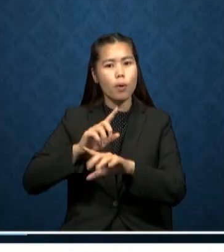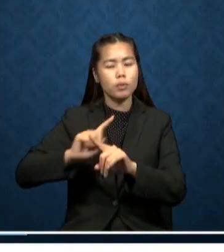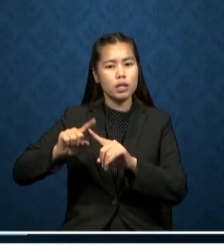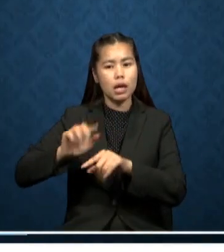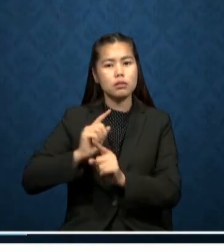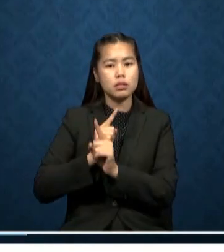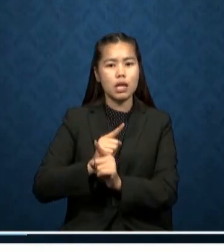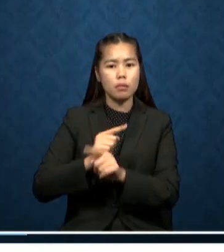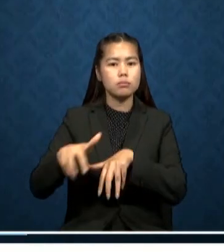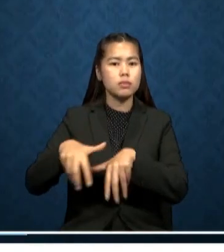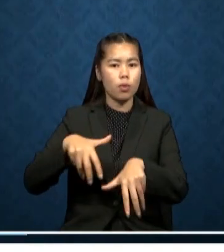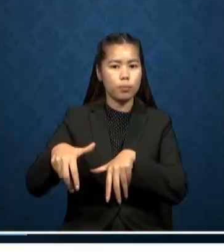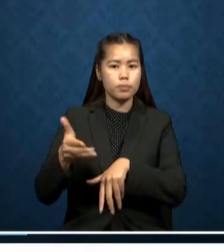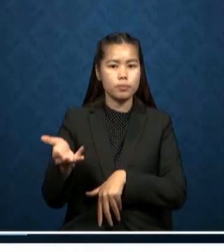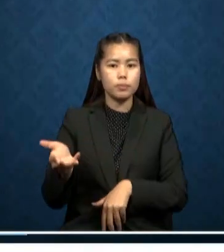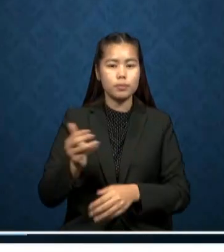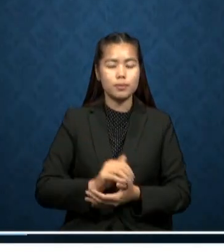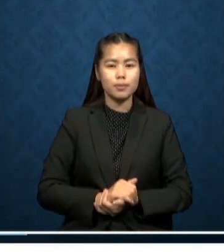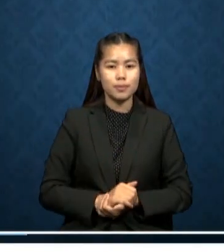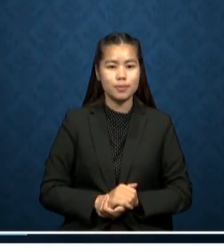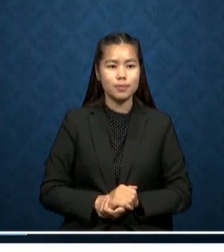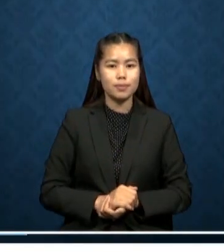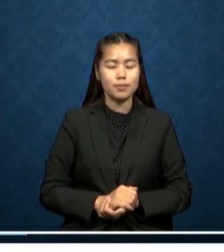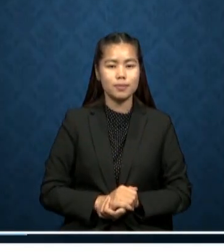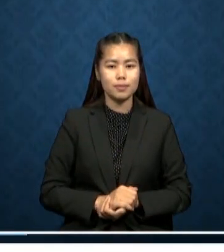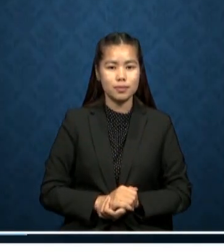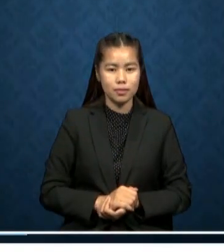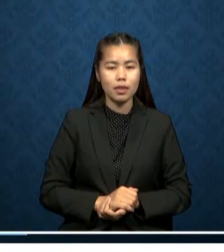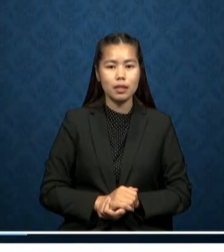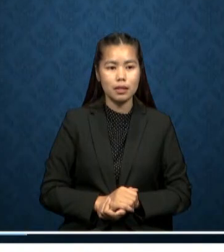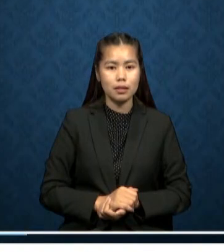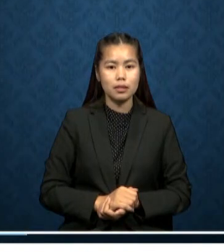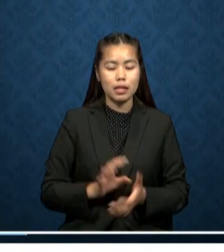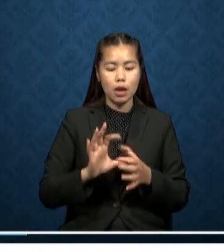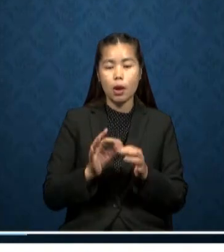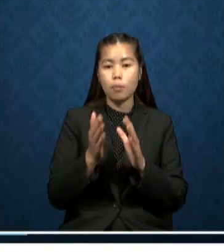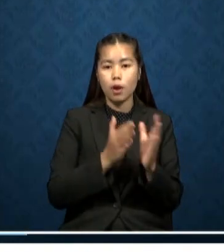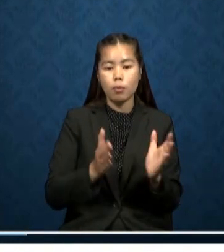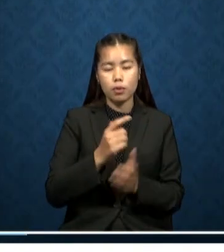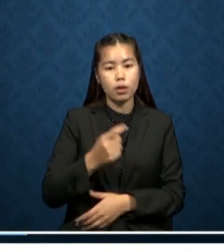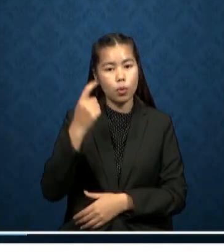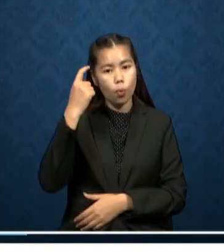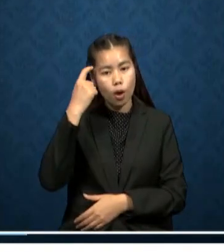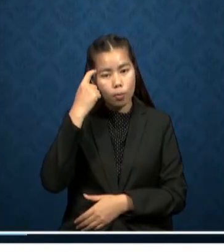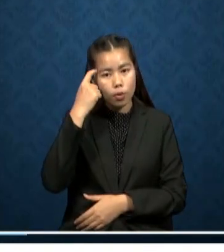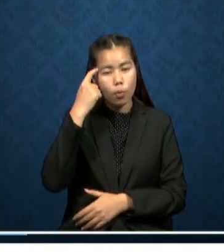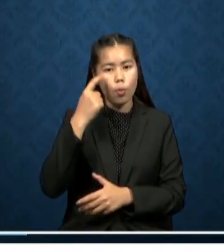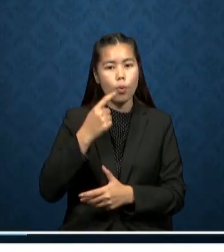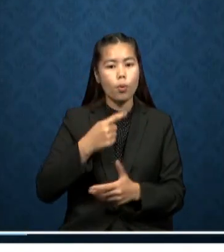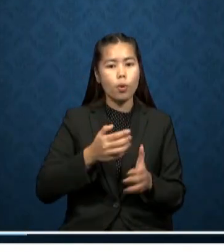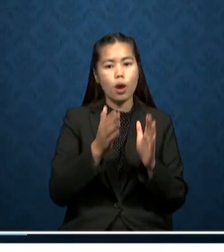ภูมิสังคม Star stampคือนวัตกรรมที่ใช้สร้างกระบวนการเรียนรู้บูณาการในการปฏิรูปการ